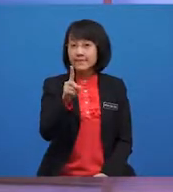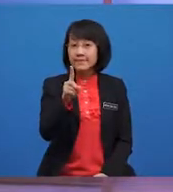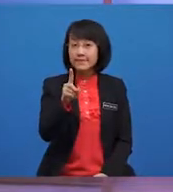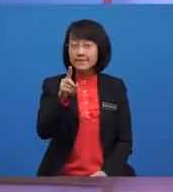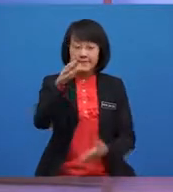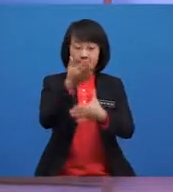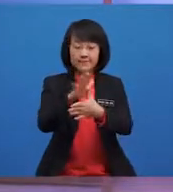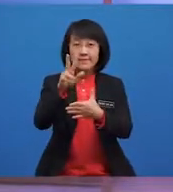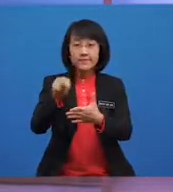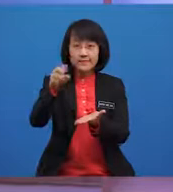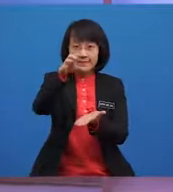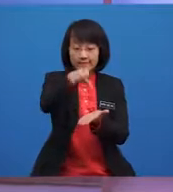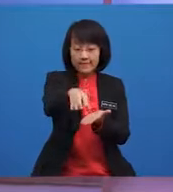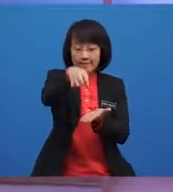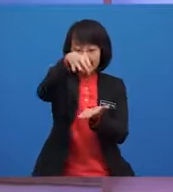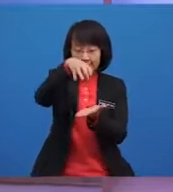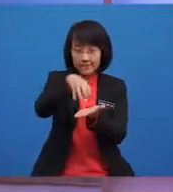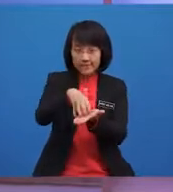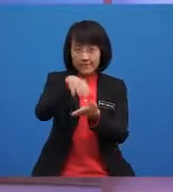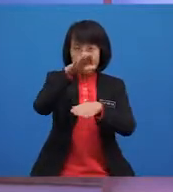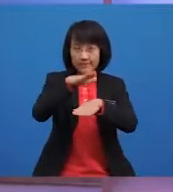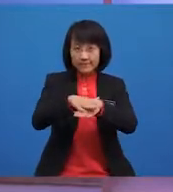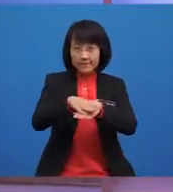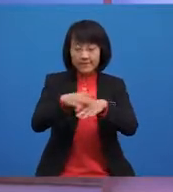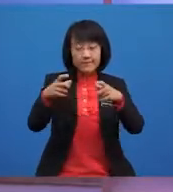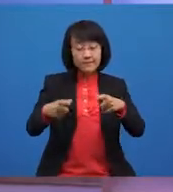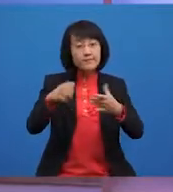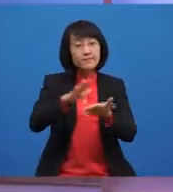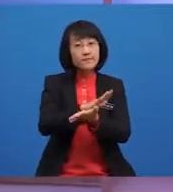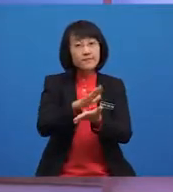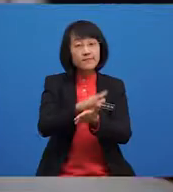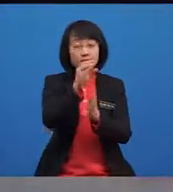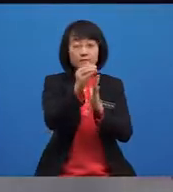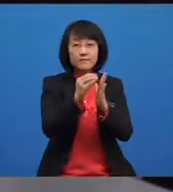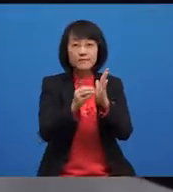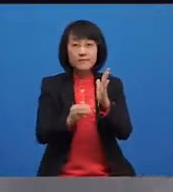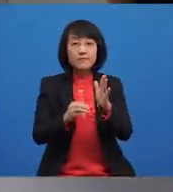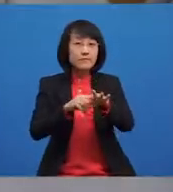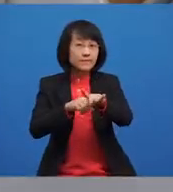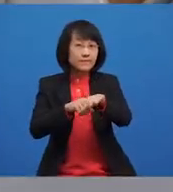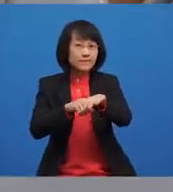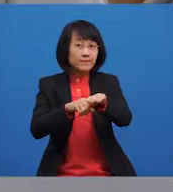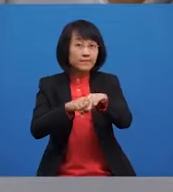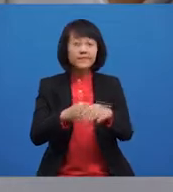Bahagian cikgu letak di atas pinggan kertas bercorak daun.